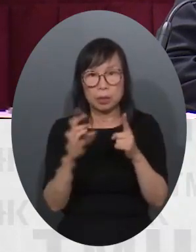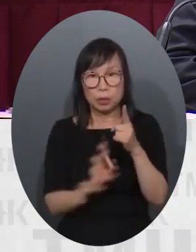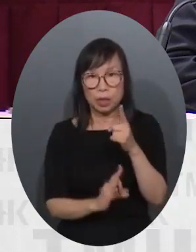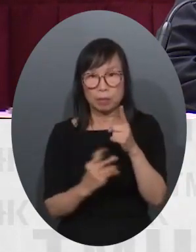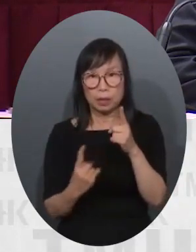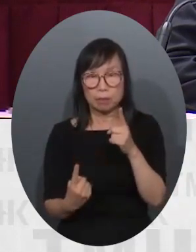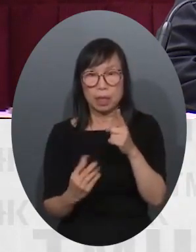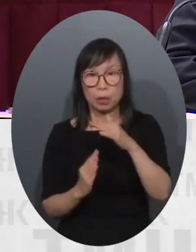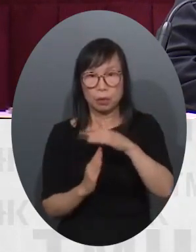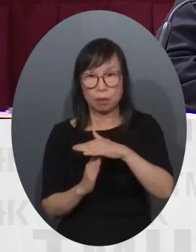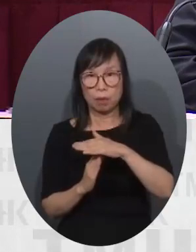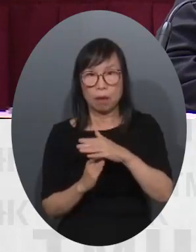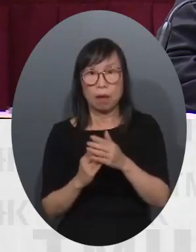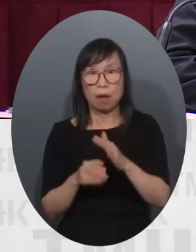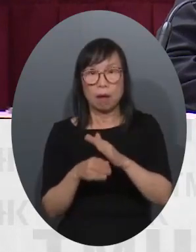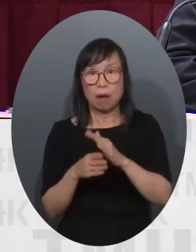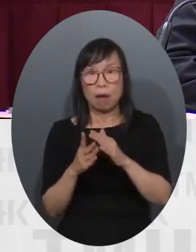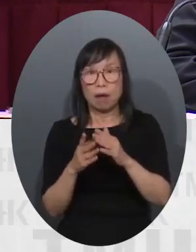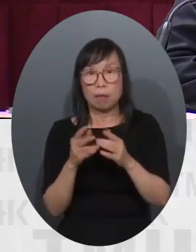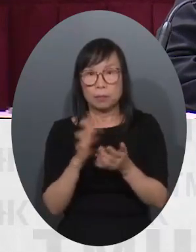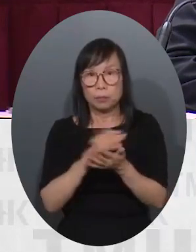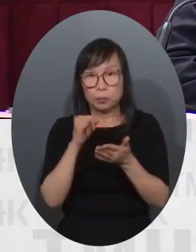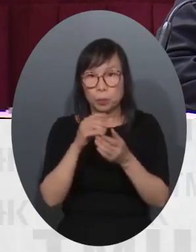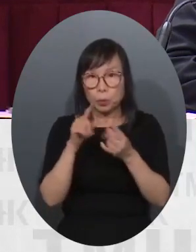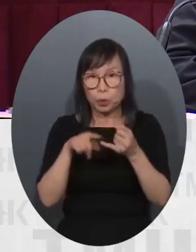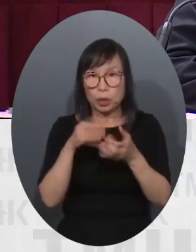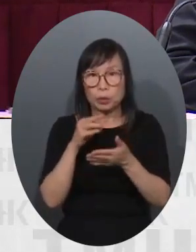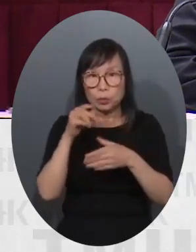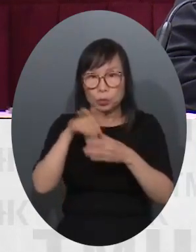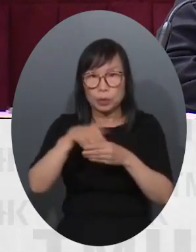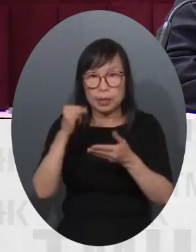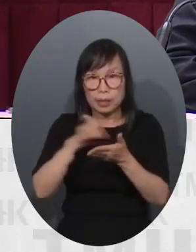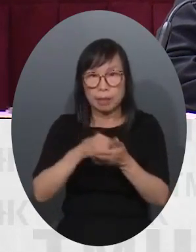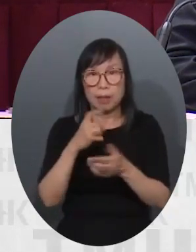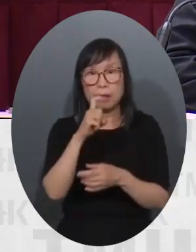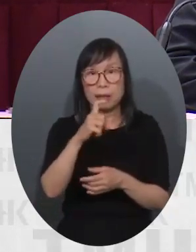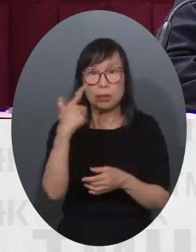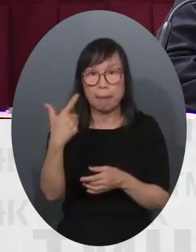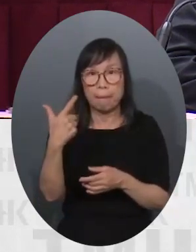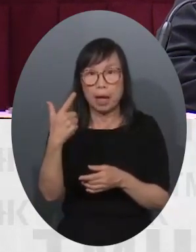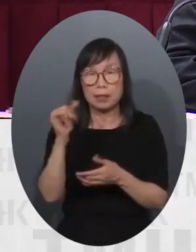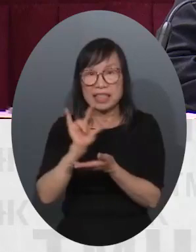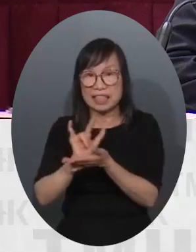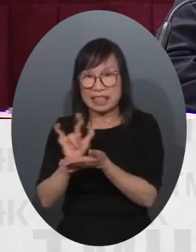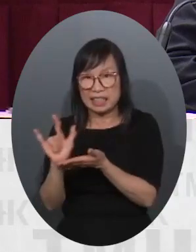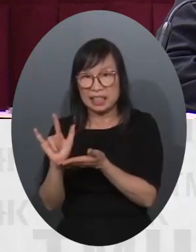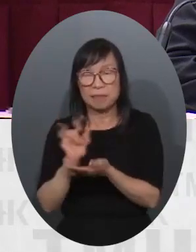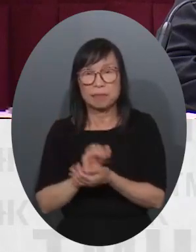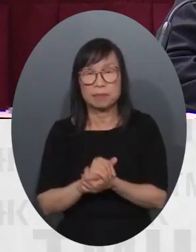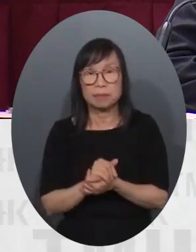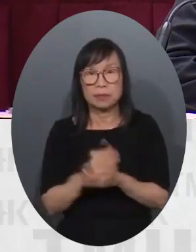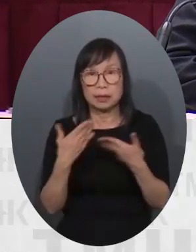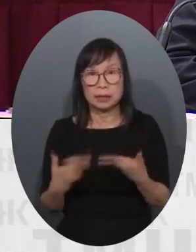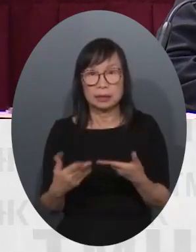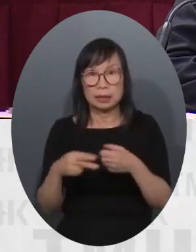2020年12月31日止年度的末期股息，每股普通息為98港仙。我們現在